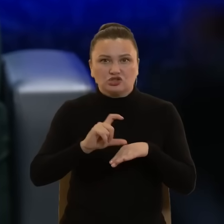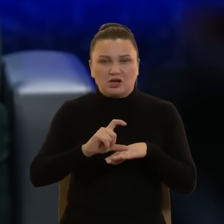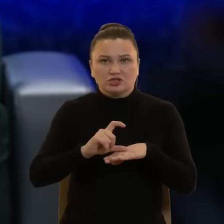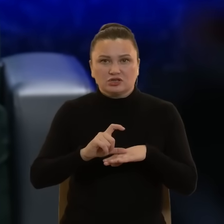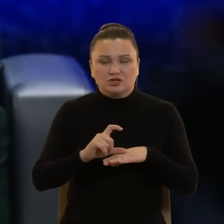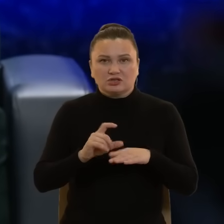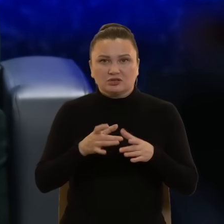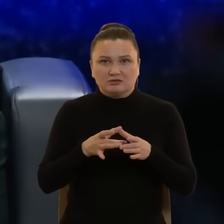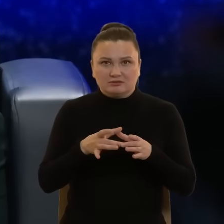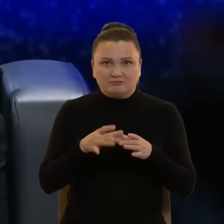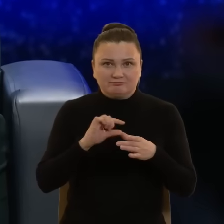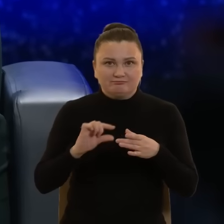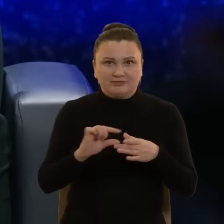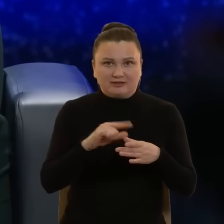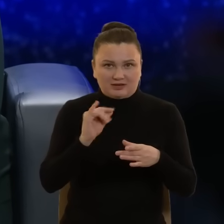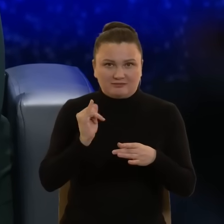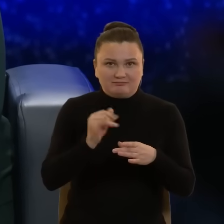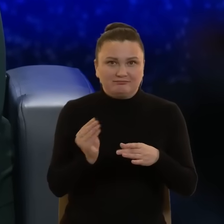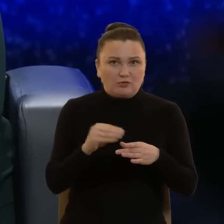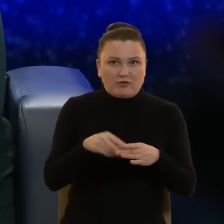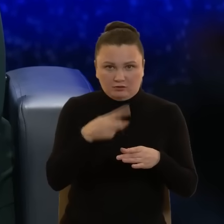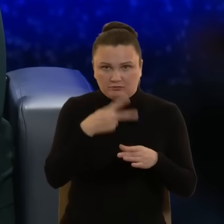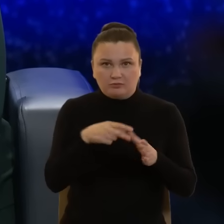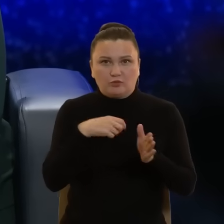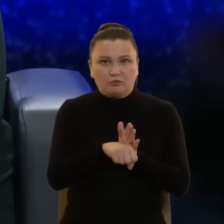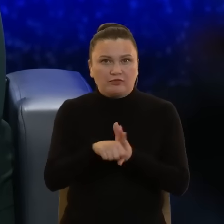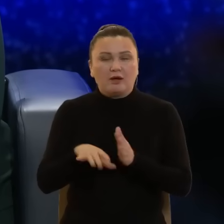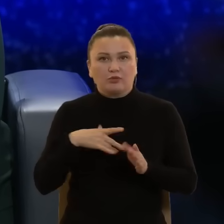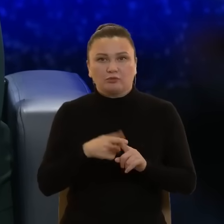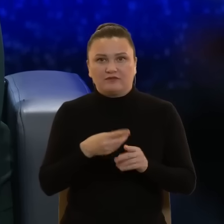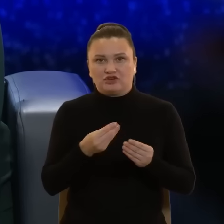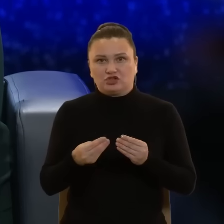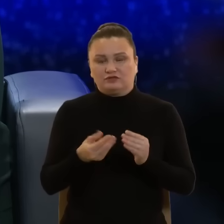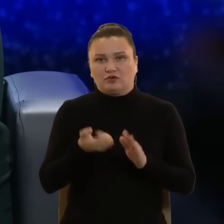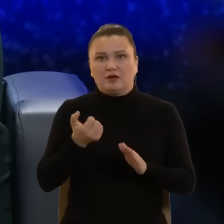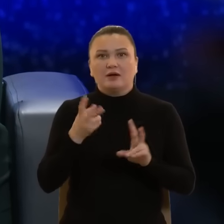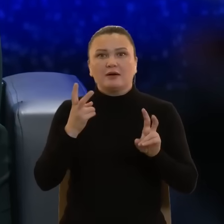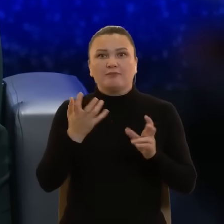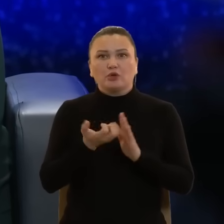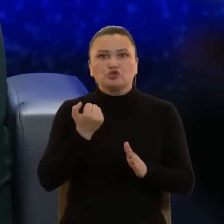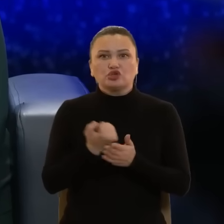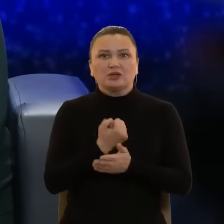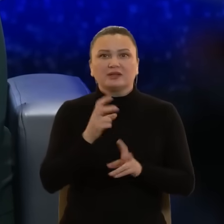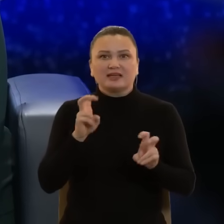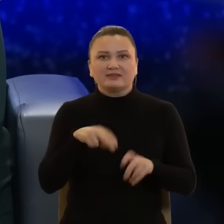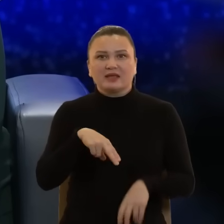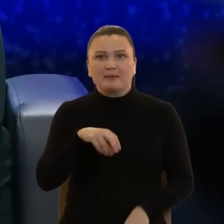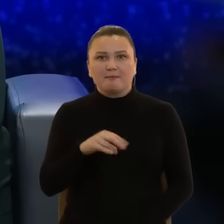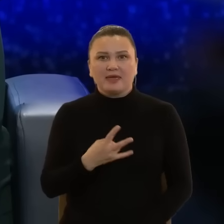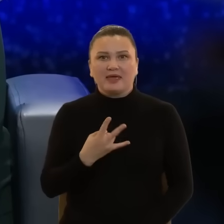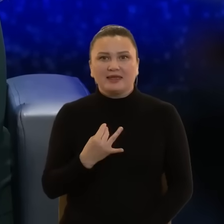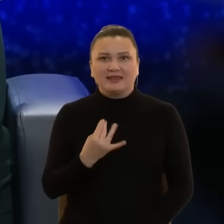Петри при их культивировании. Собственно, это вещество в последующем было выделено, получило название пенициллин, и, по сути дела, явилось